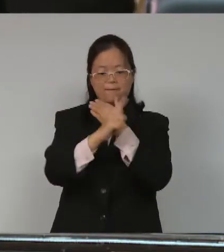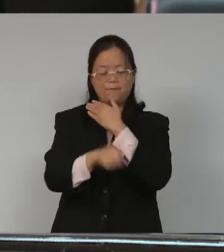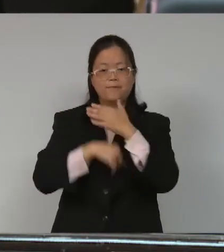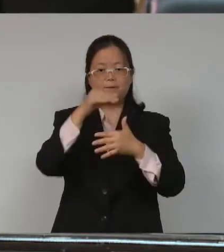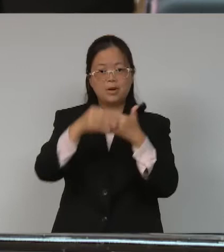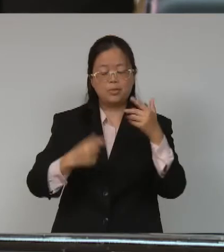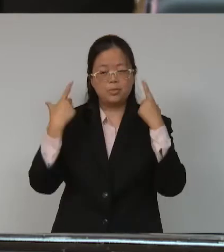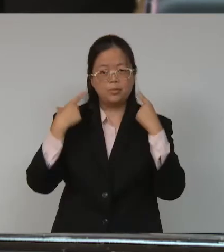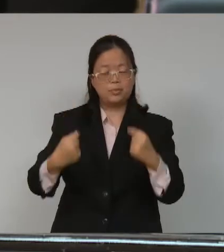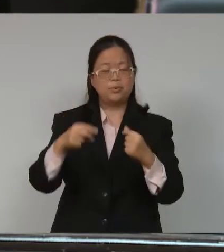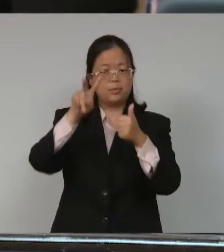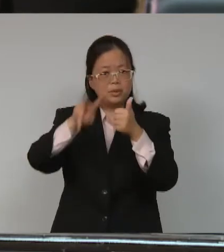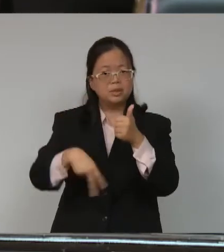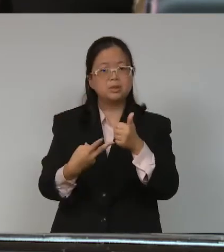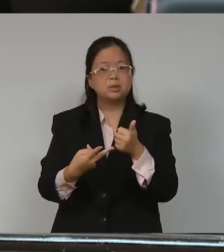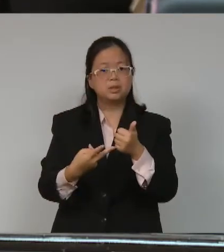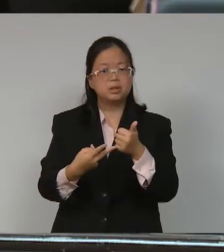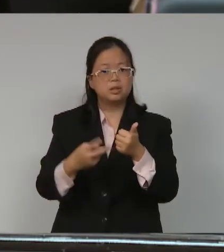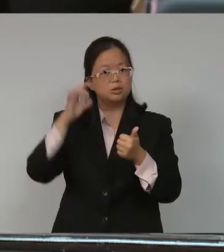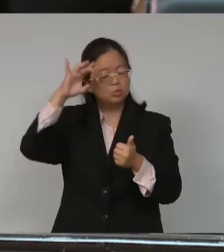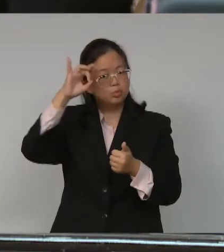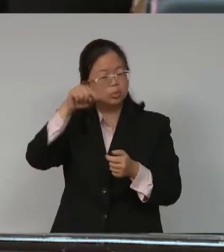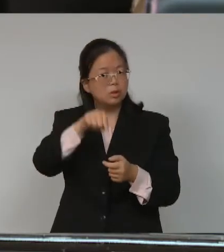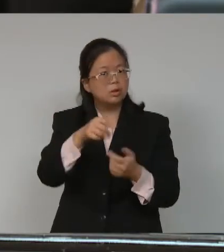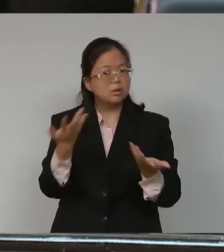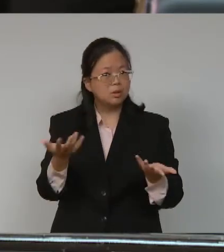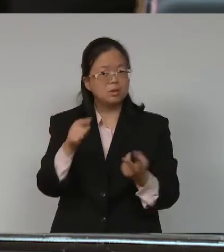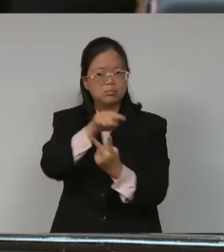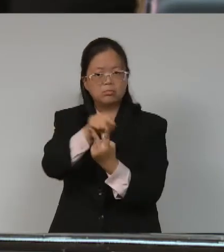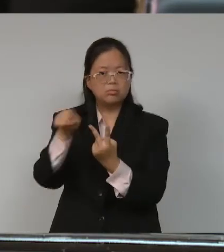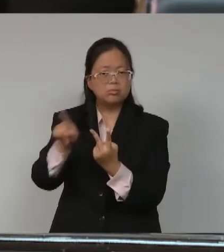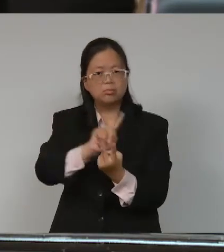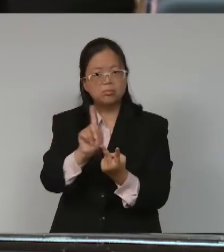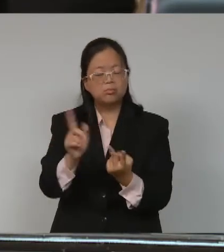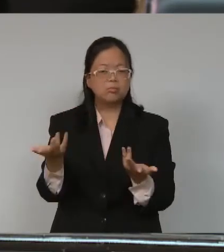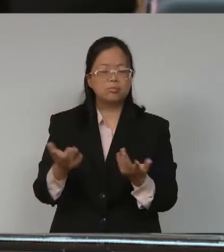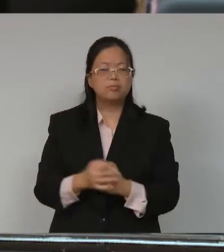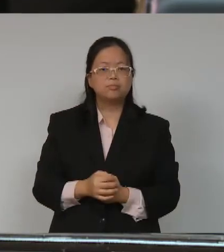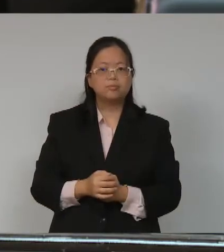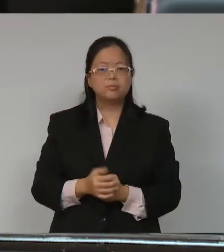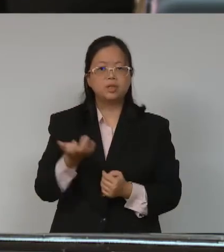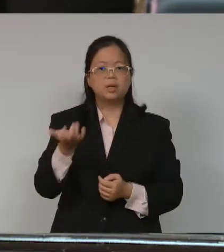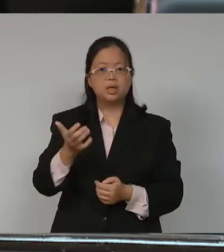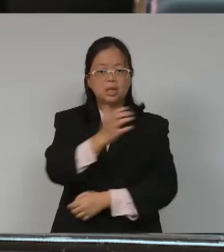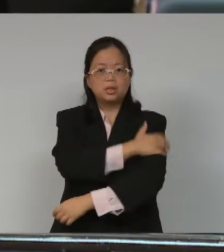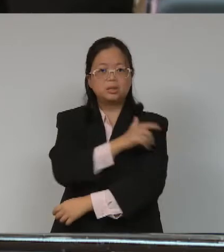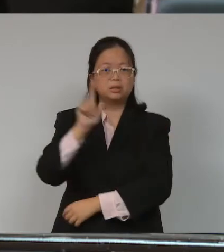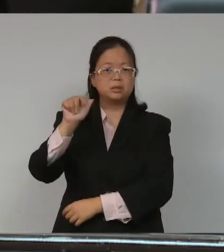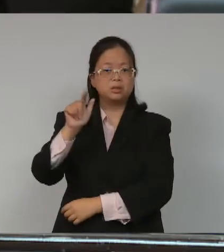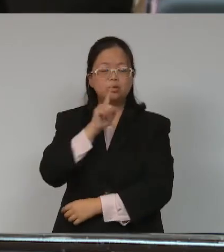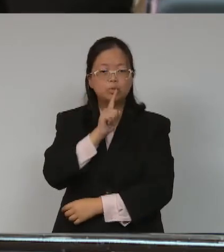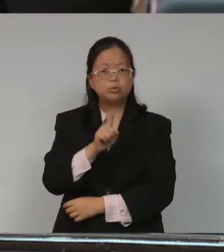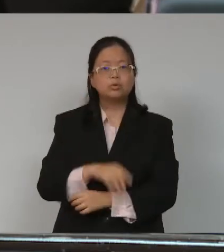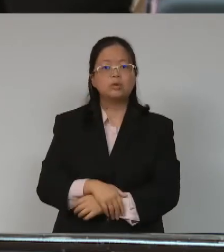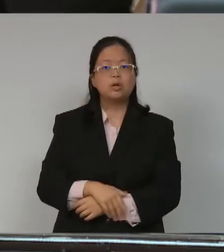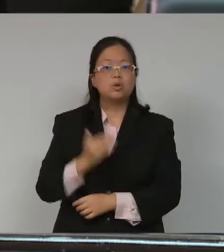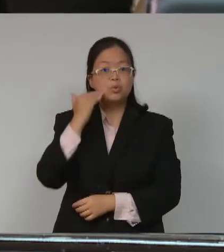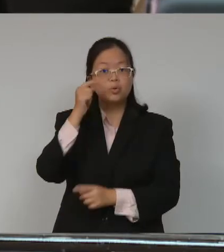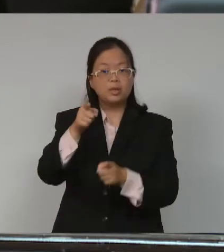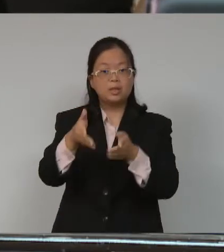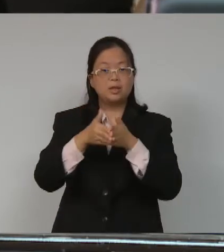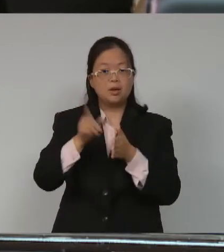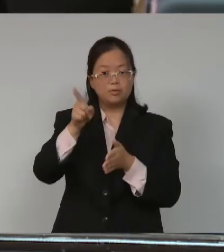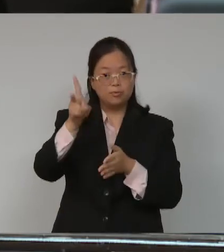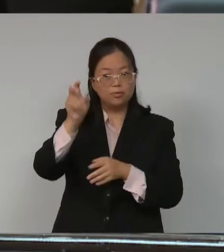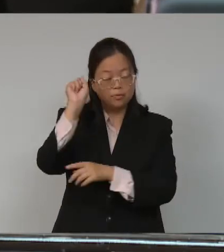我想这个是一词两面的，因为陈教授刚才说过了，就是你要复决，就是要把23条第一项的特